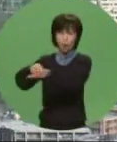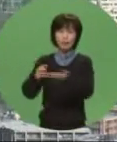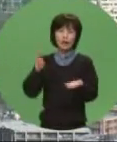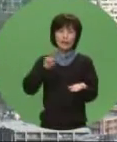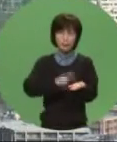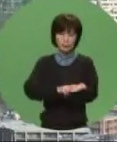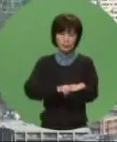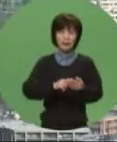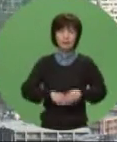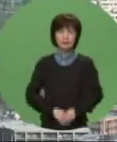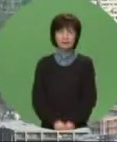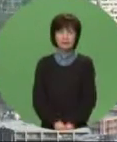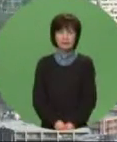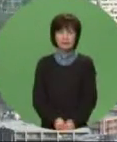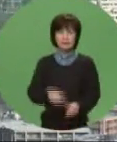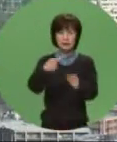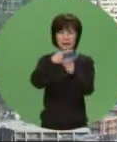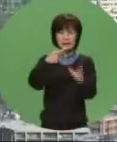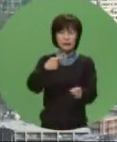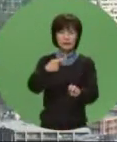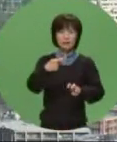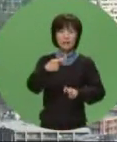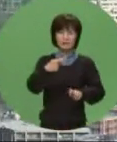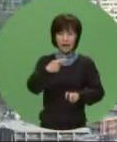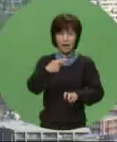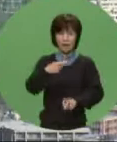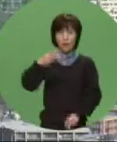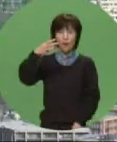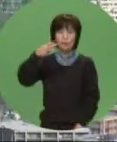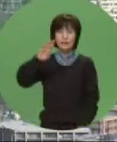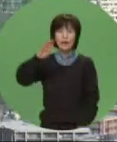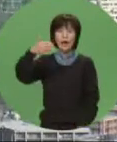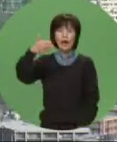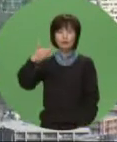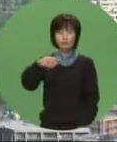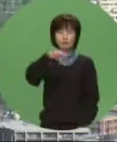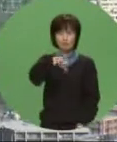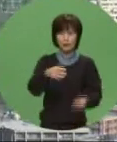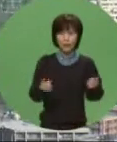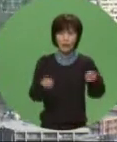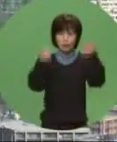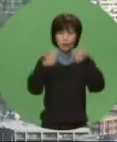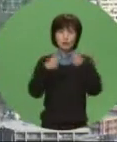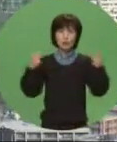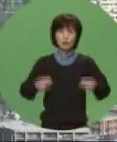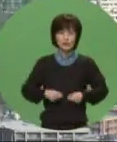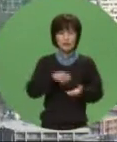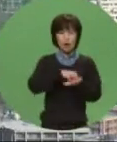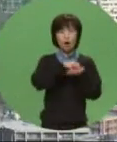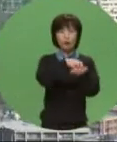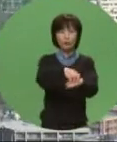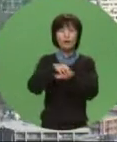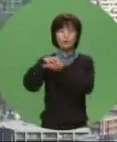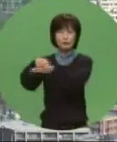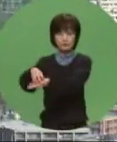が決まり、1月20日に芸術会館ミラクで表彰式が行われます。